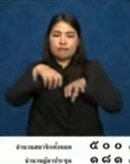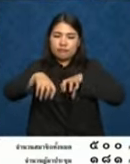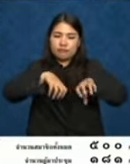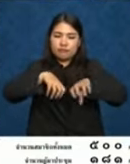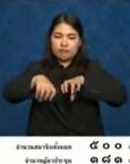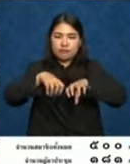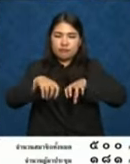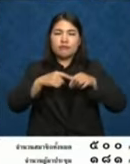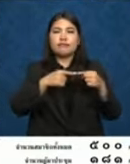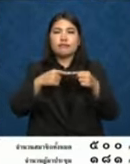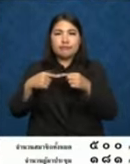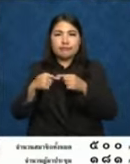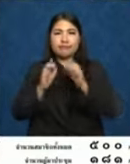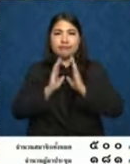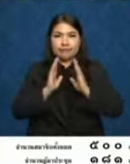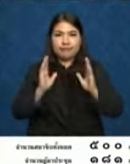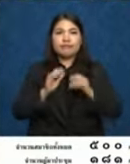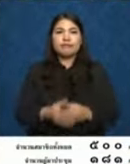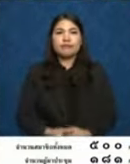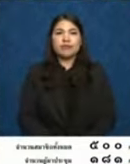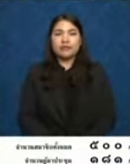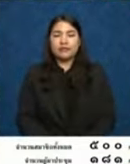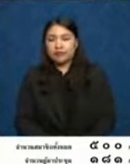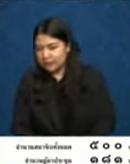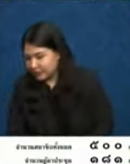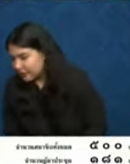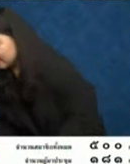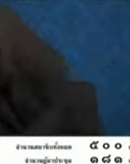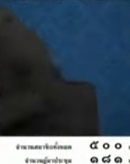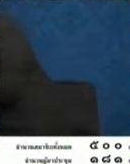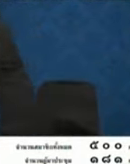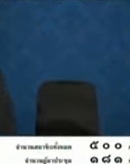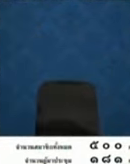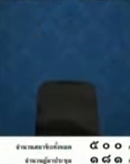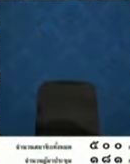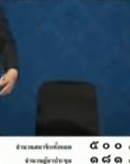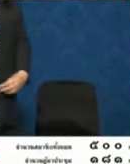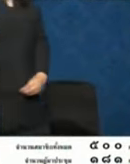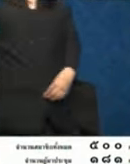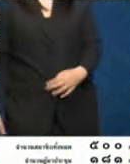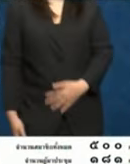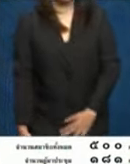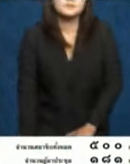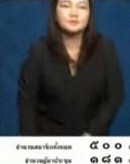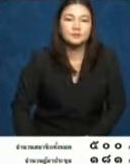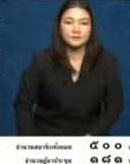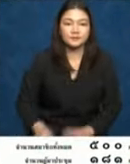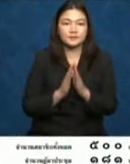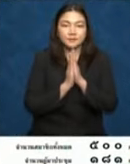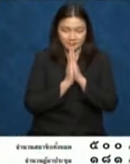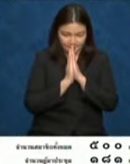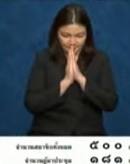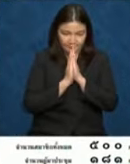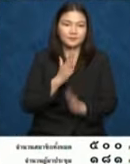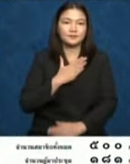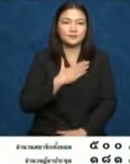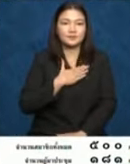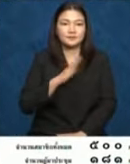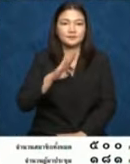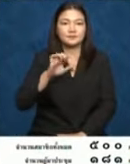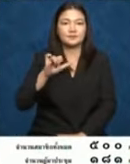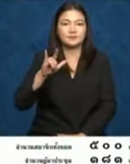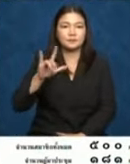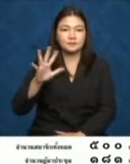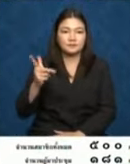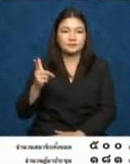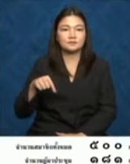ไปครับขอบคุณมากครับ ขอบคุณครับเชิญท่านบัญชาเดชเจริญศิริกุลครับ กับเรียนท่านประธานสภาแล้วครับผมบัญชาเดชเจริญศิริกุลส